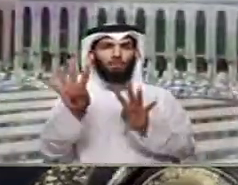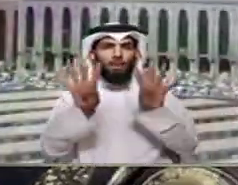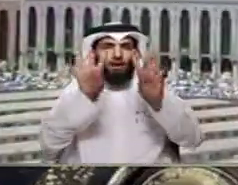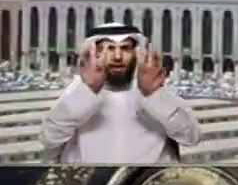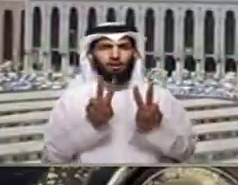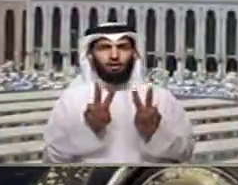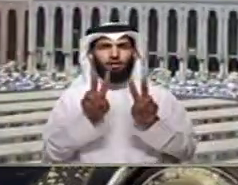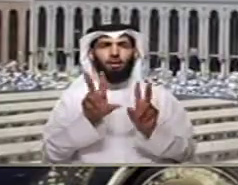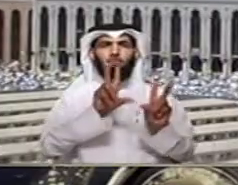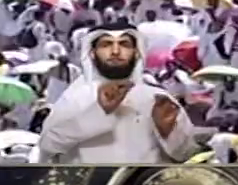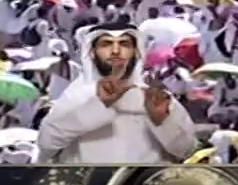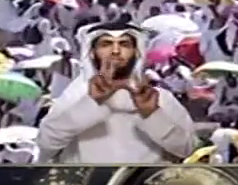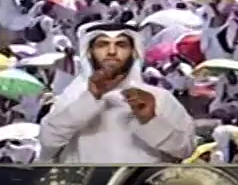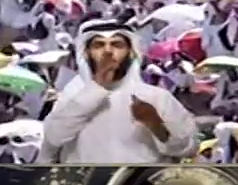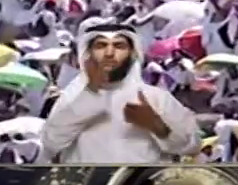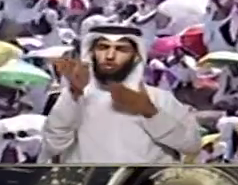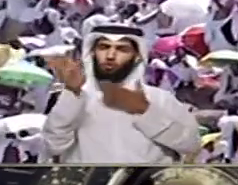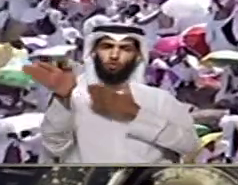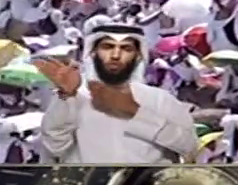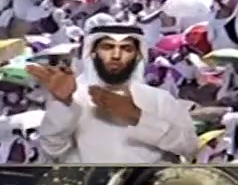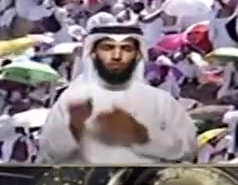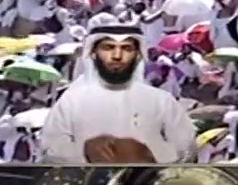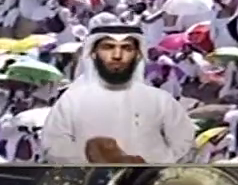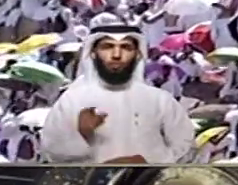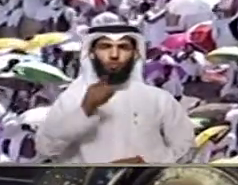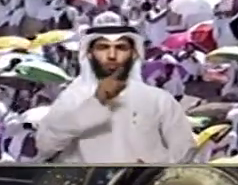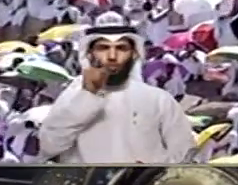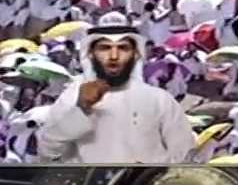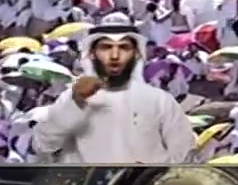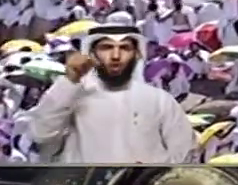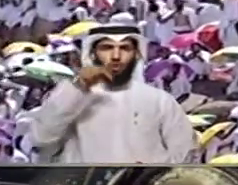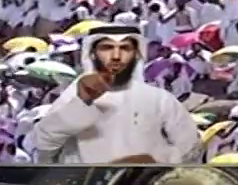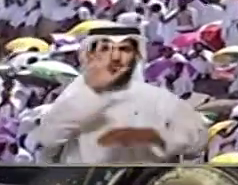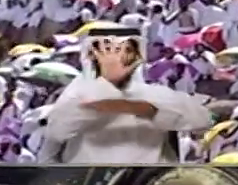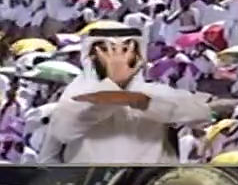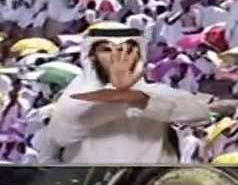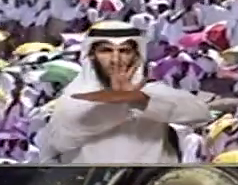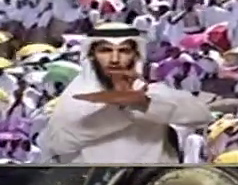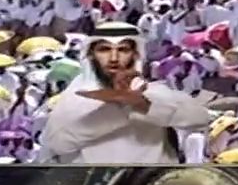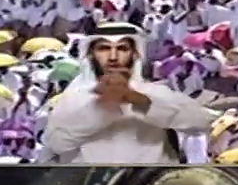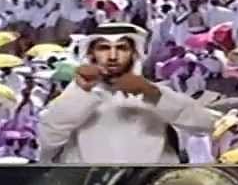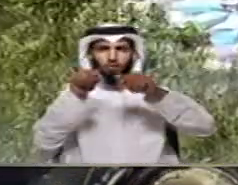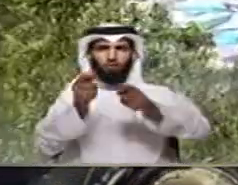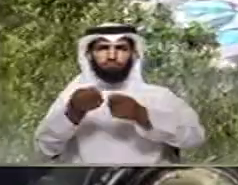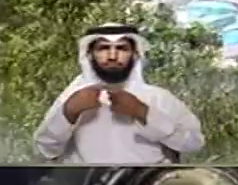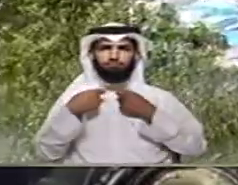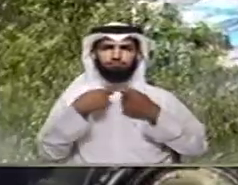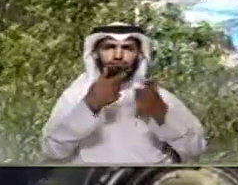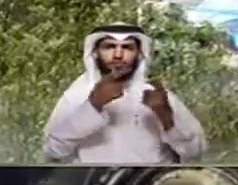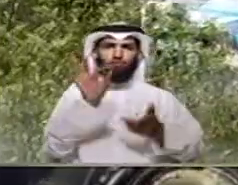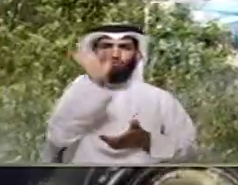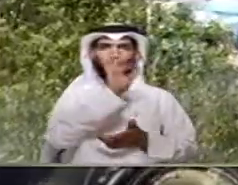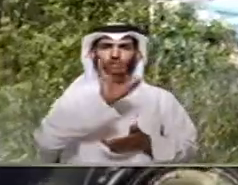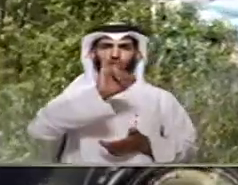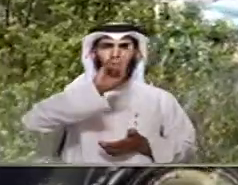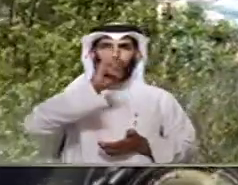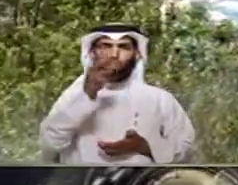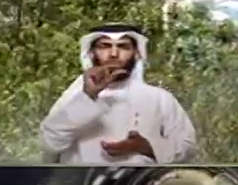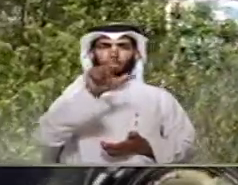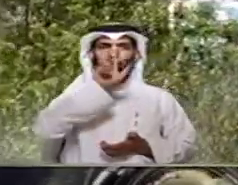الله عليه وسلم. ومع مغيب شمس يوم عرفات ينفر الحجيج إلى مزدلفة، حيث يؤدون بها